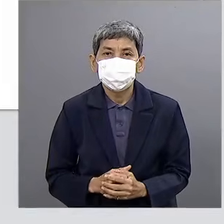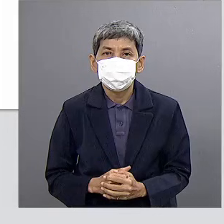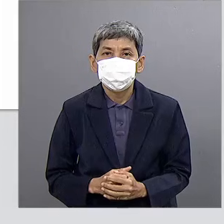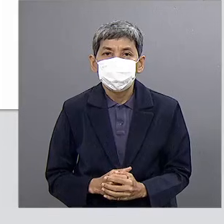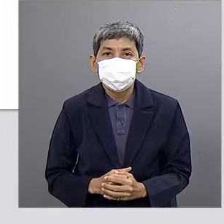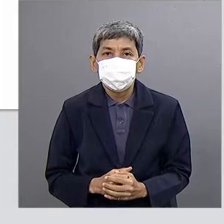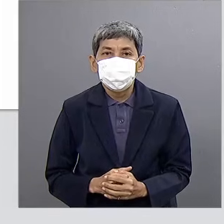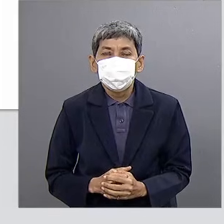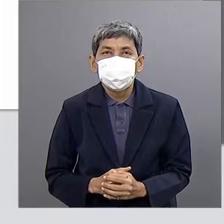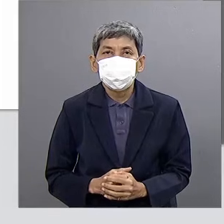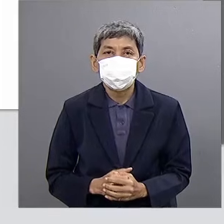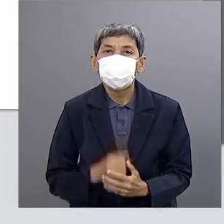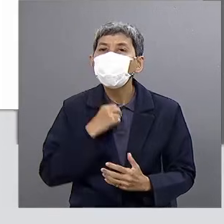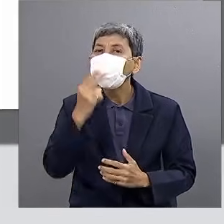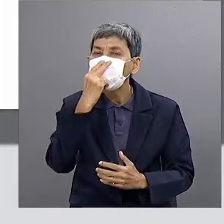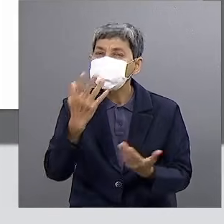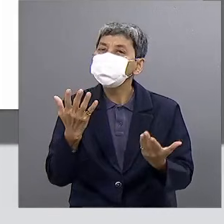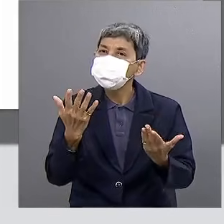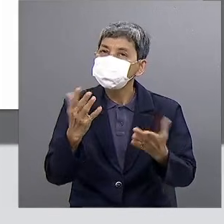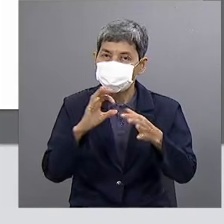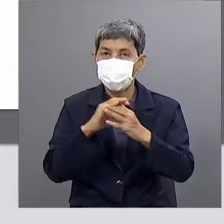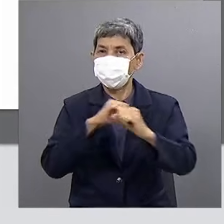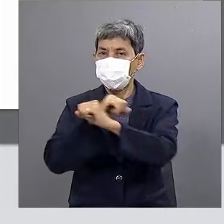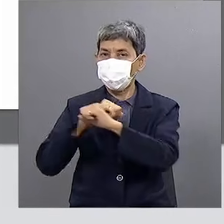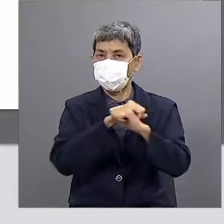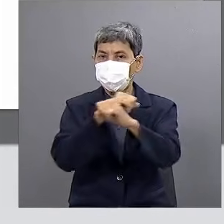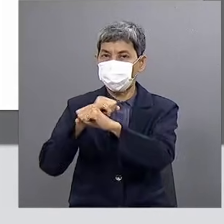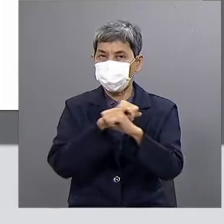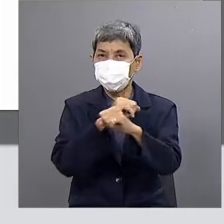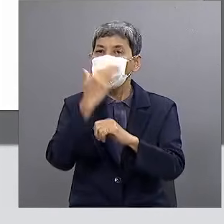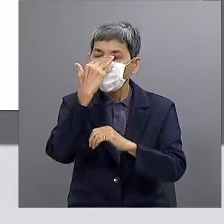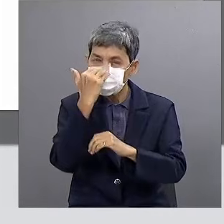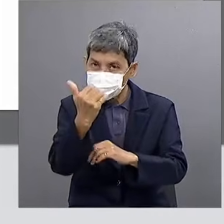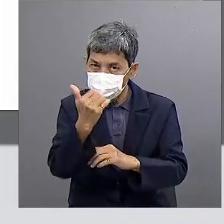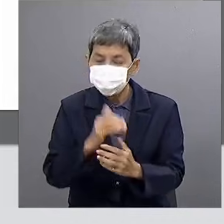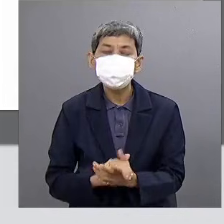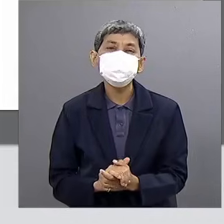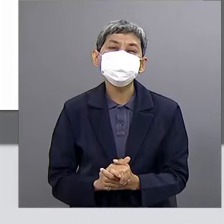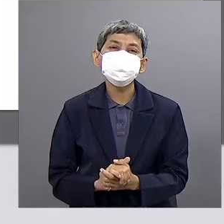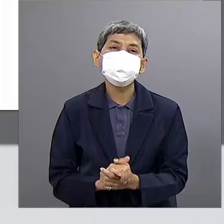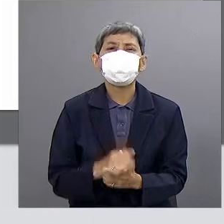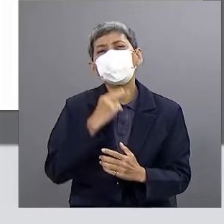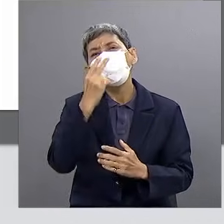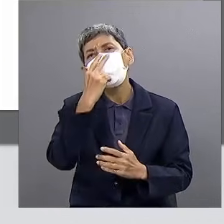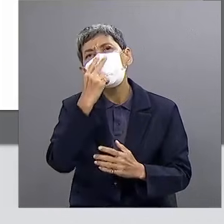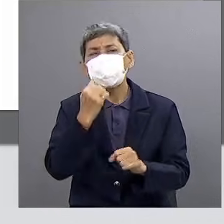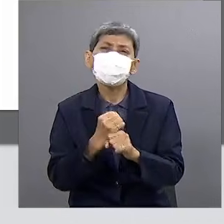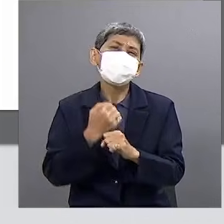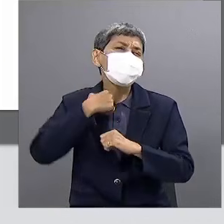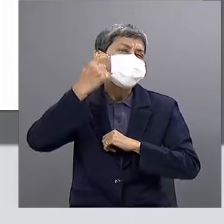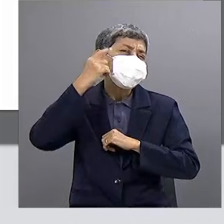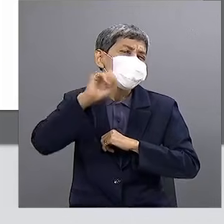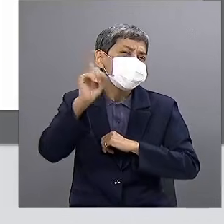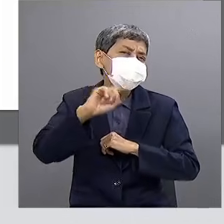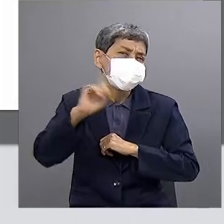อันนี้ก็มีความจำเป็นเรื่องความปลอดภัยนะครับแต่ว่ามันต้องเอาพื้นที่ไหนที่มีความพร้